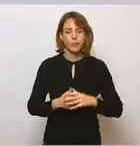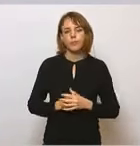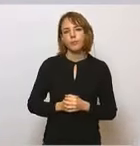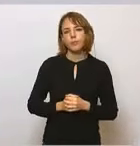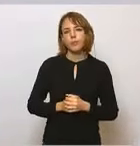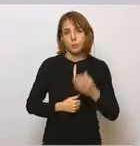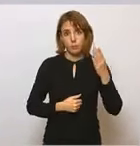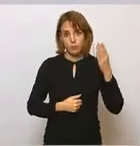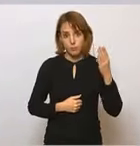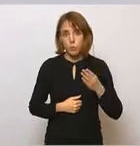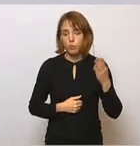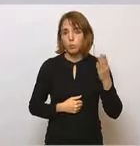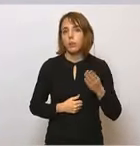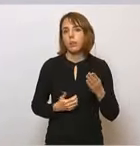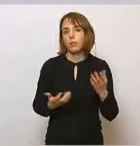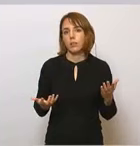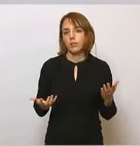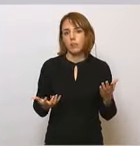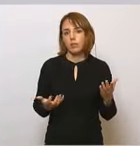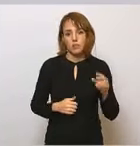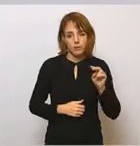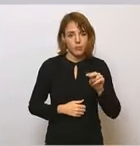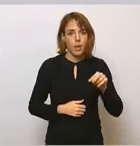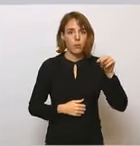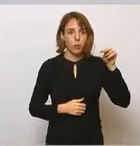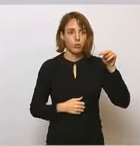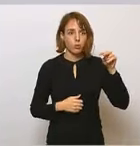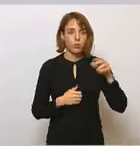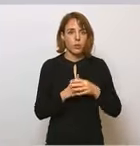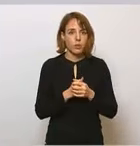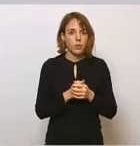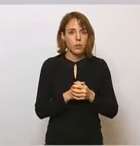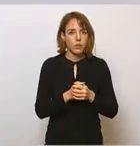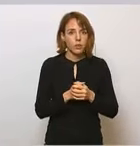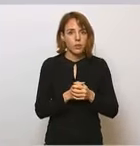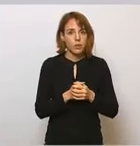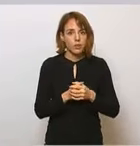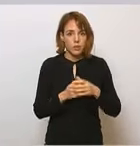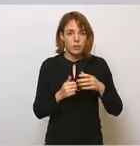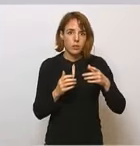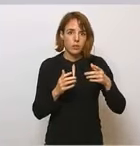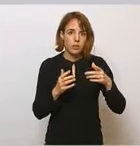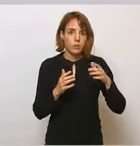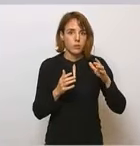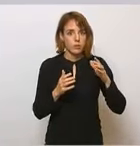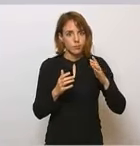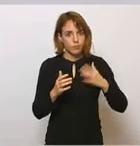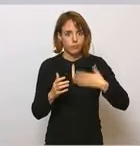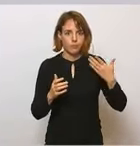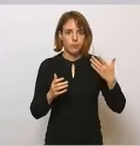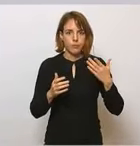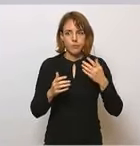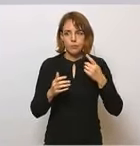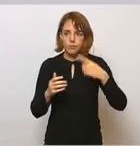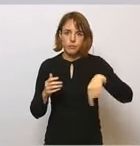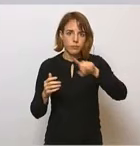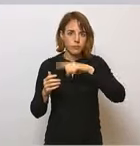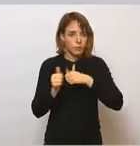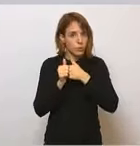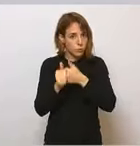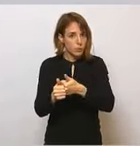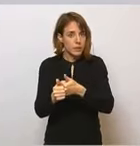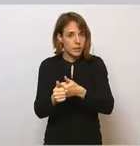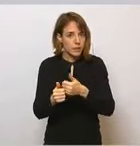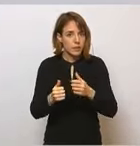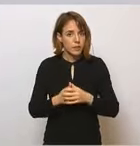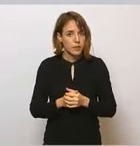absolument nécessaire d'avoir une approche ex ante. Si l'on suit les autres approches, on